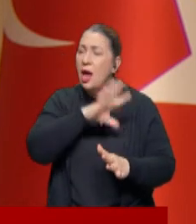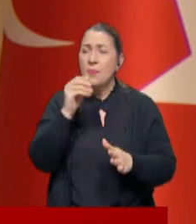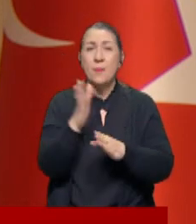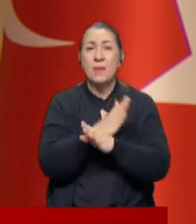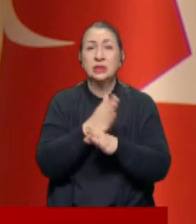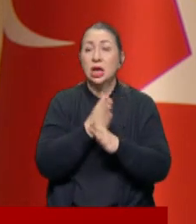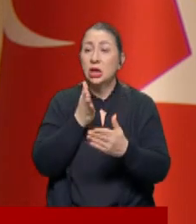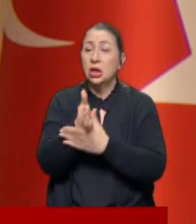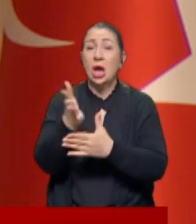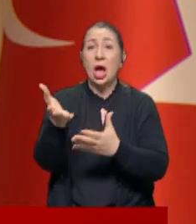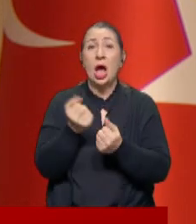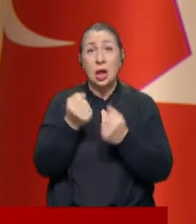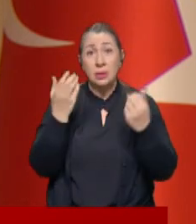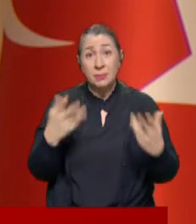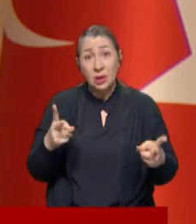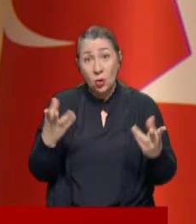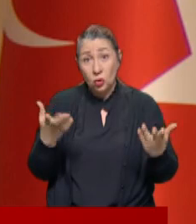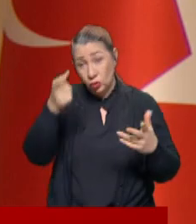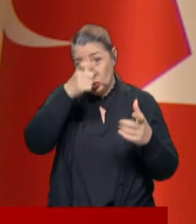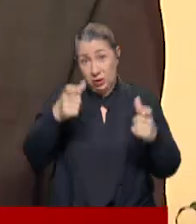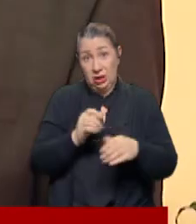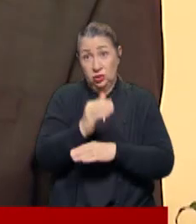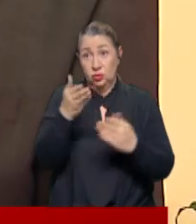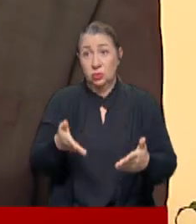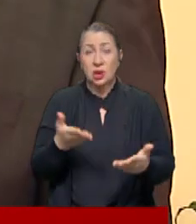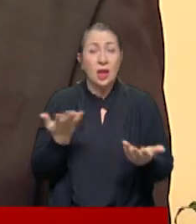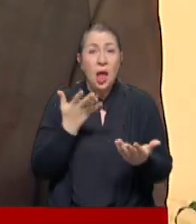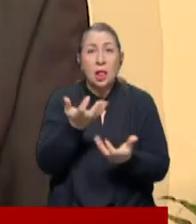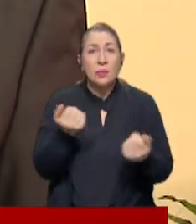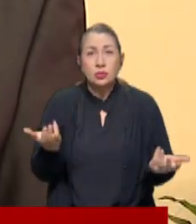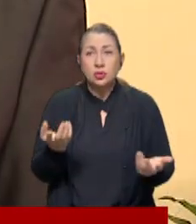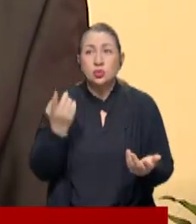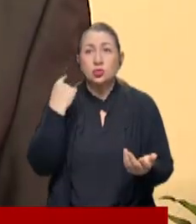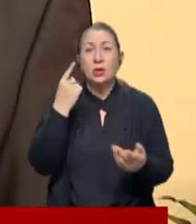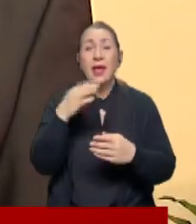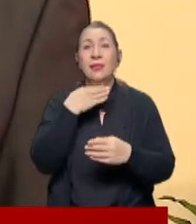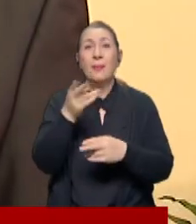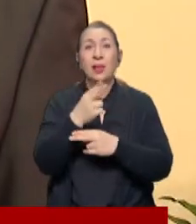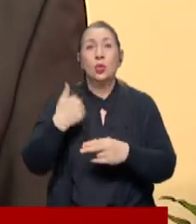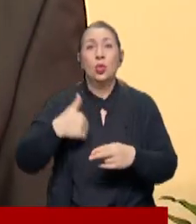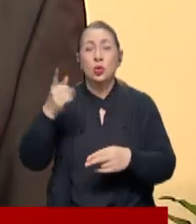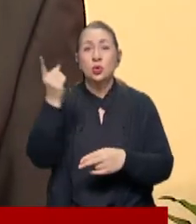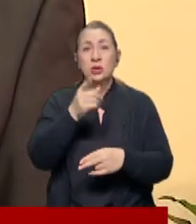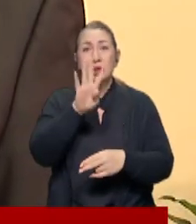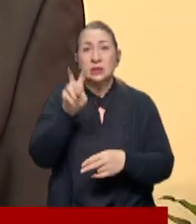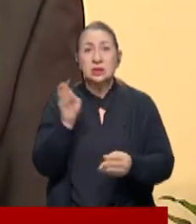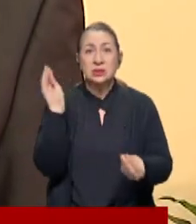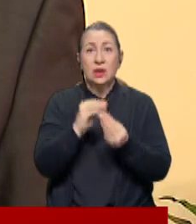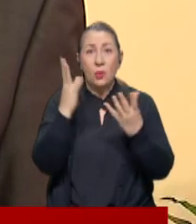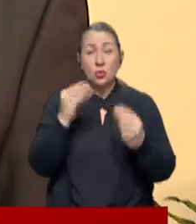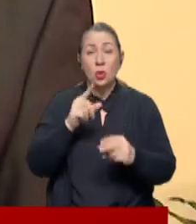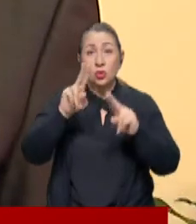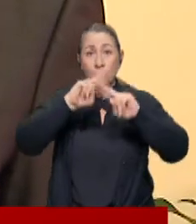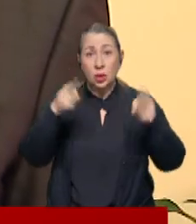ürüne erişiminin olduğu bir ülkede yaşıyoruz. Neye ulaşabiliyormuş? Dün Et Balık Kurumu'nda %48 zam olduğunda